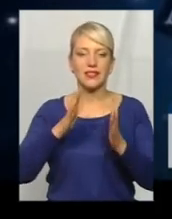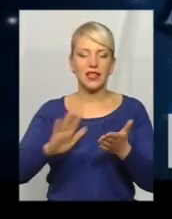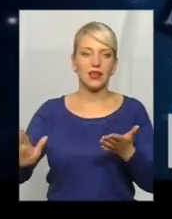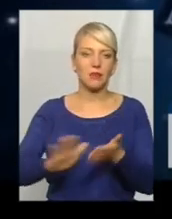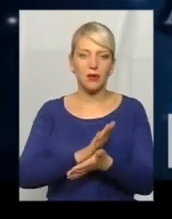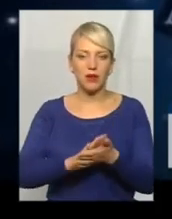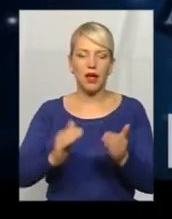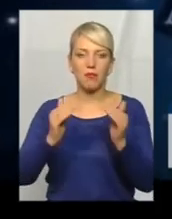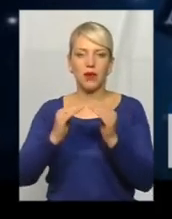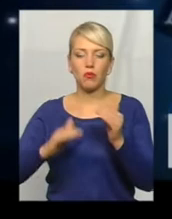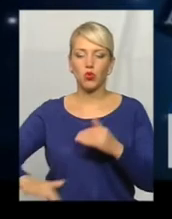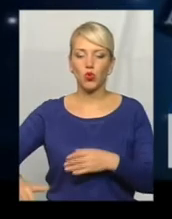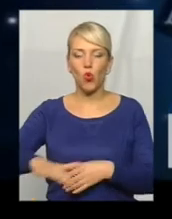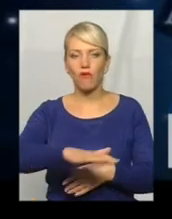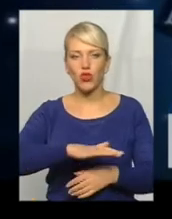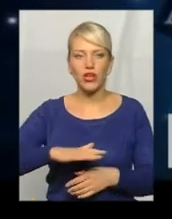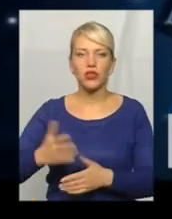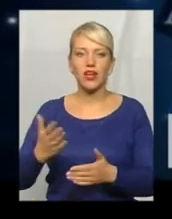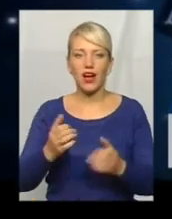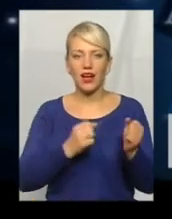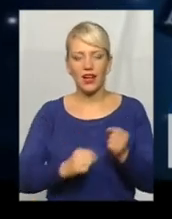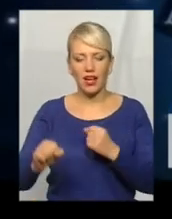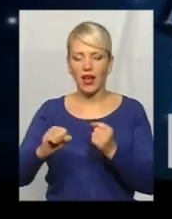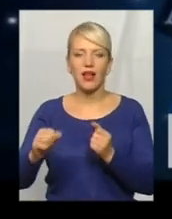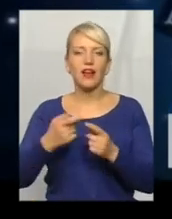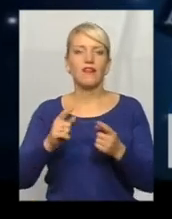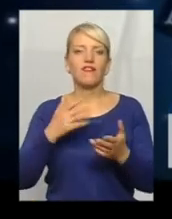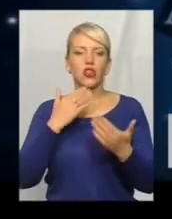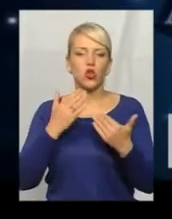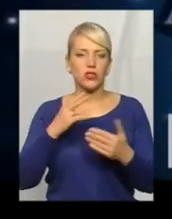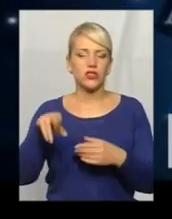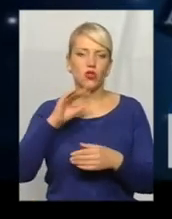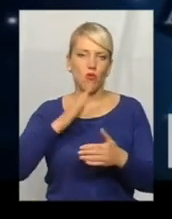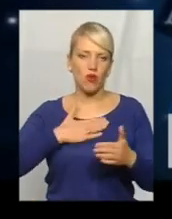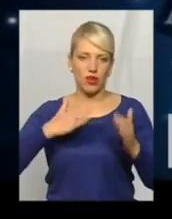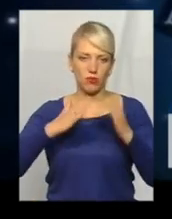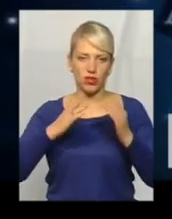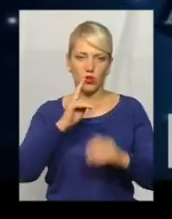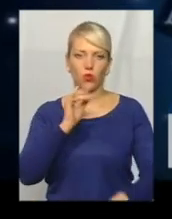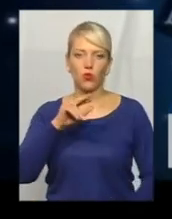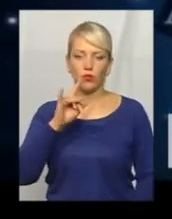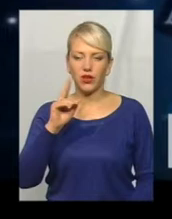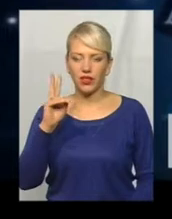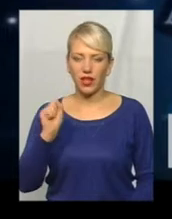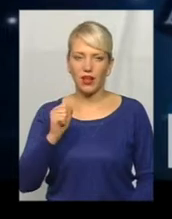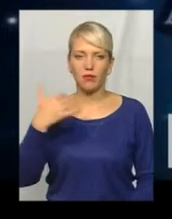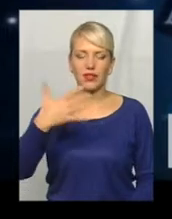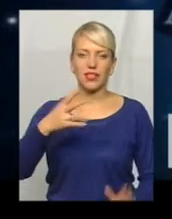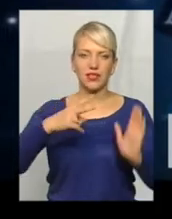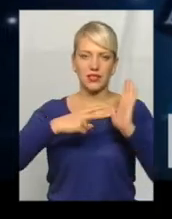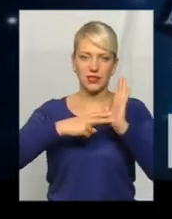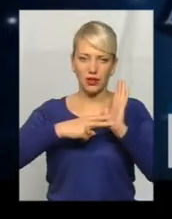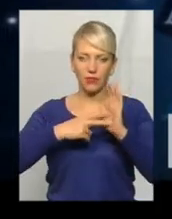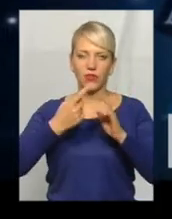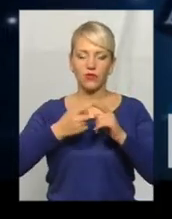прибудинкову територію, яка відноситься, наприклад, до моїх будинків. Це Купріна 57 в